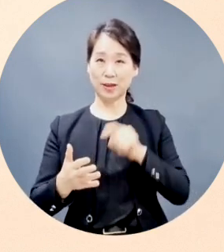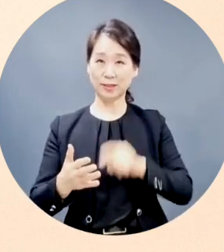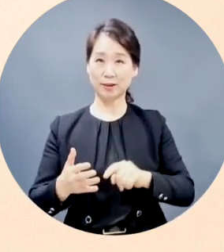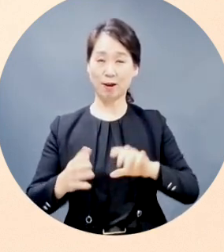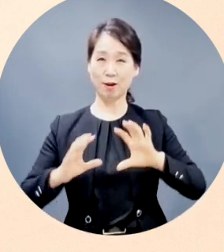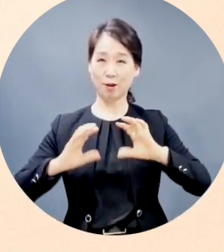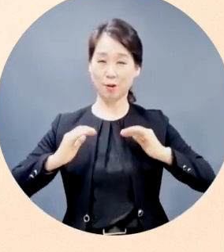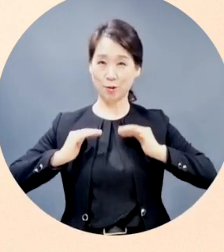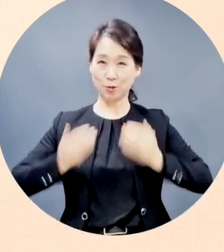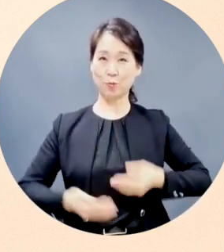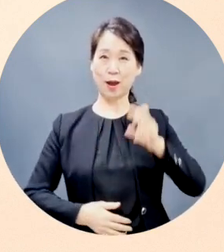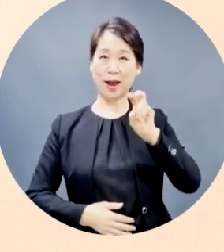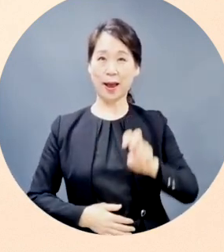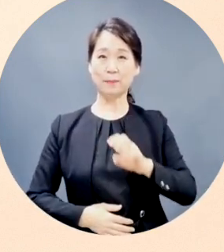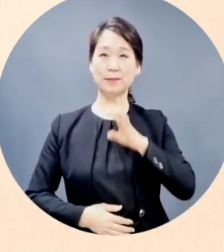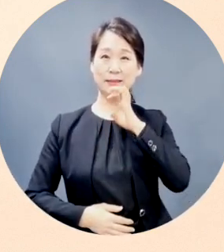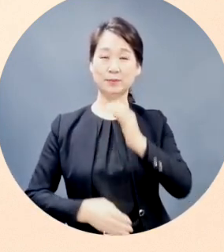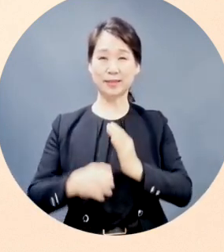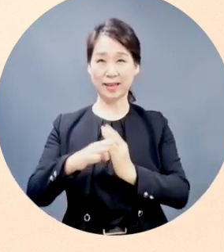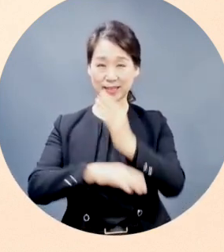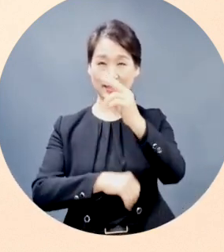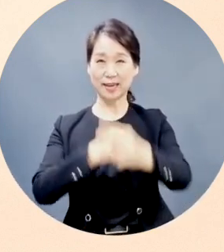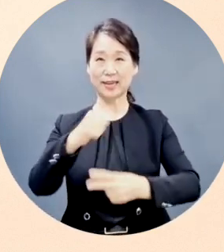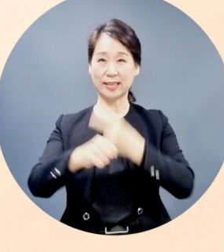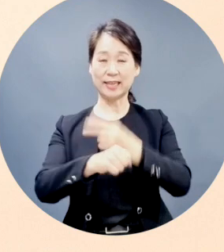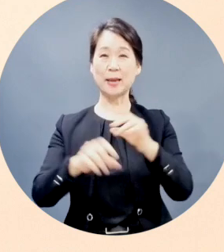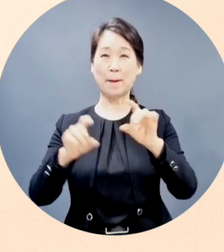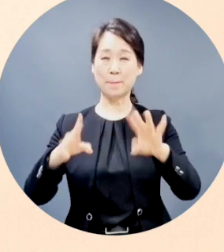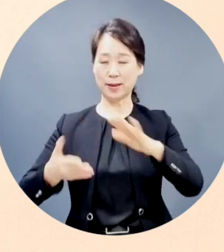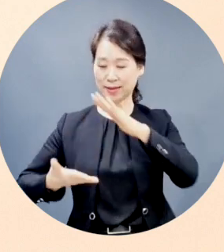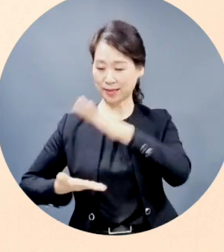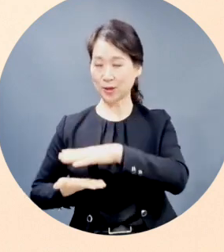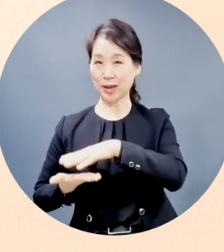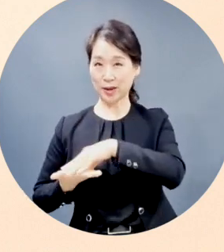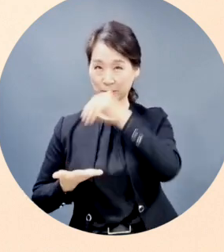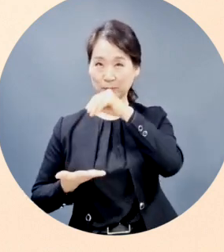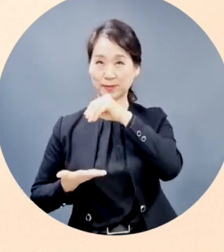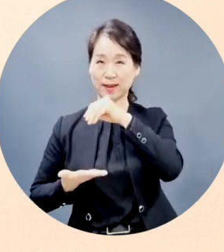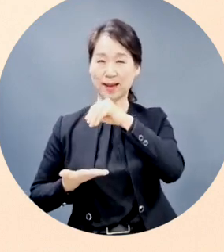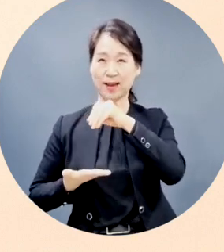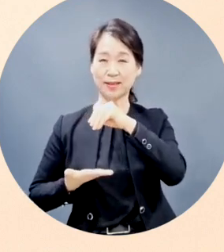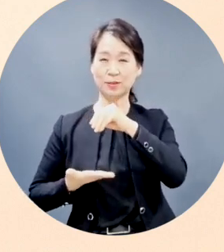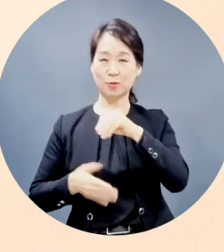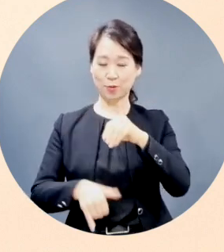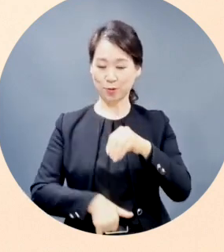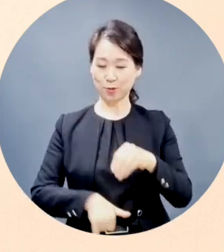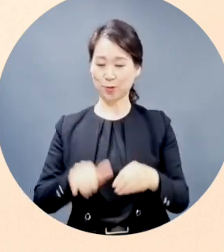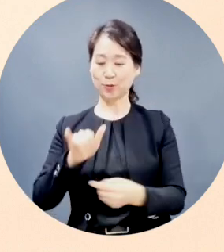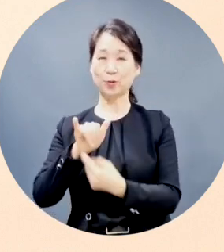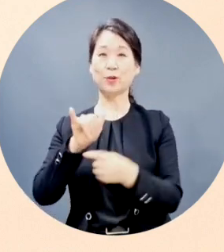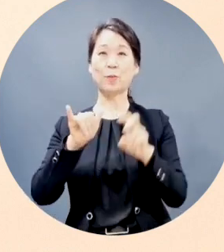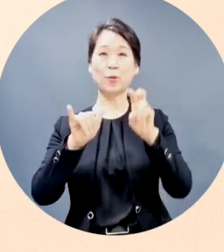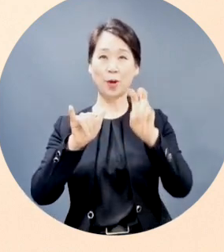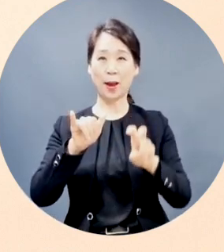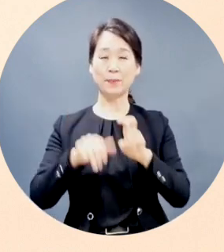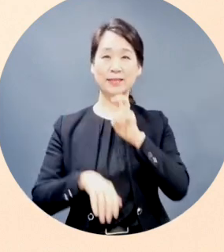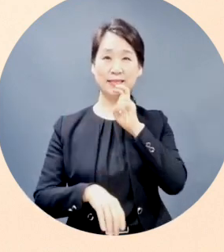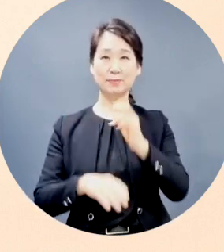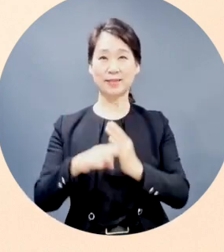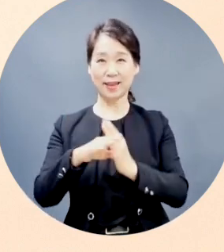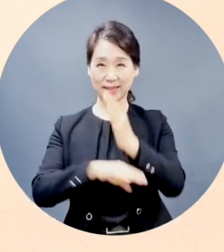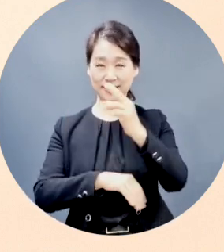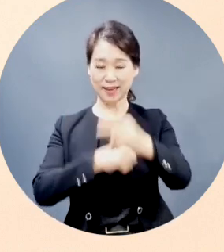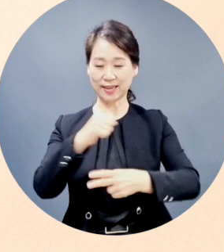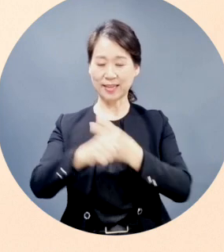검진은 만 40세 이상 여성이라면 2년마다 유방 촬영 검사를 받을 수 있고, 자궁경부암 검진은 만 20세